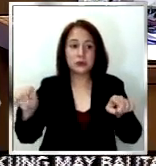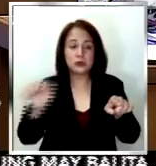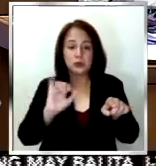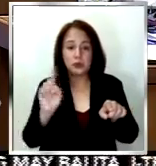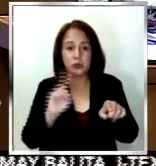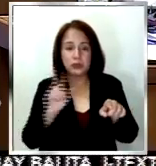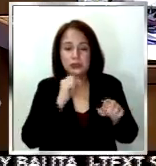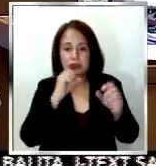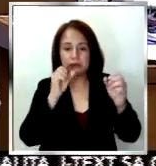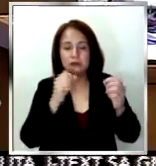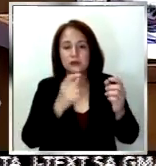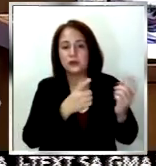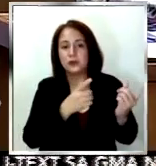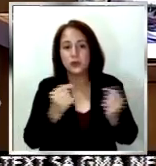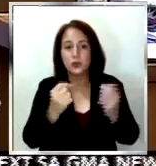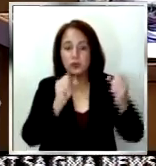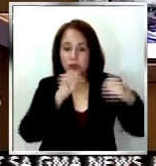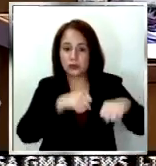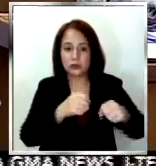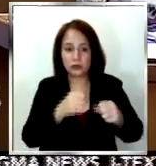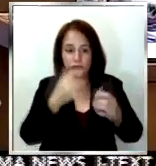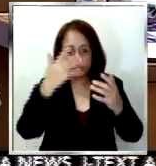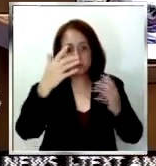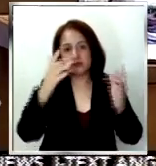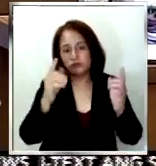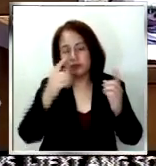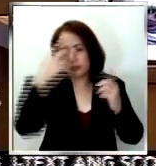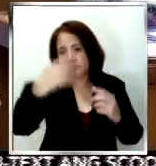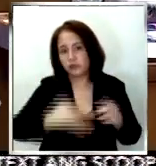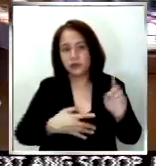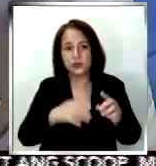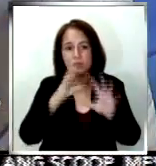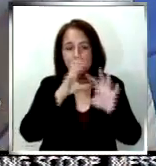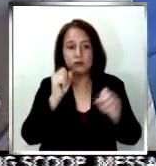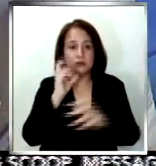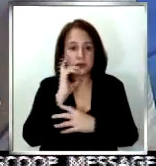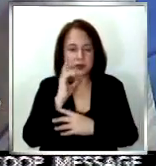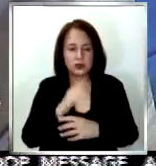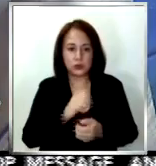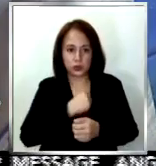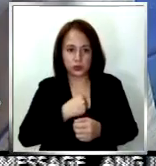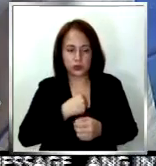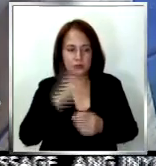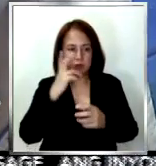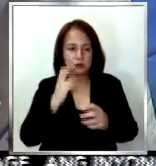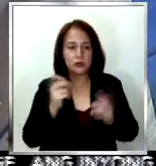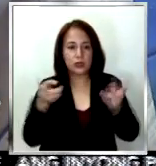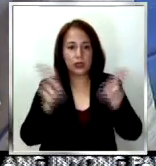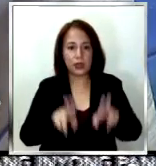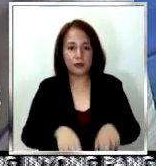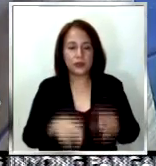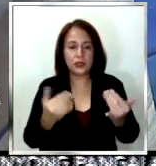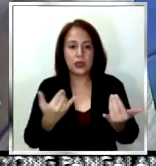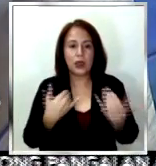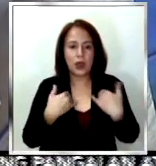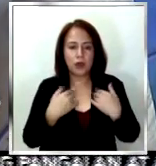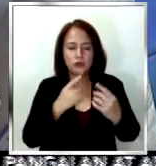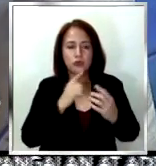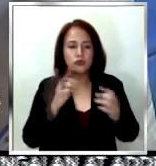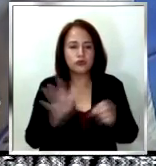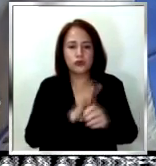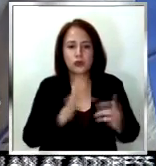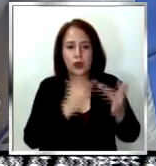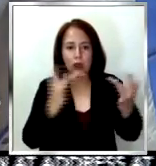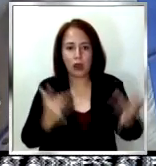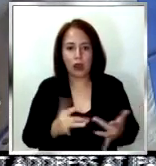Pangulong Duterte. Humingi rin ang paumanhin si Velasco sa Pangulo dahil sa mga nangyari sa kabila ng buong puso raw nitong pag-aayos